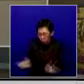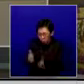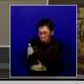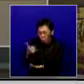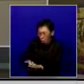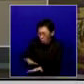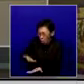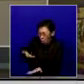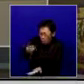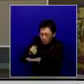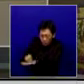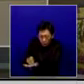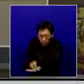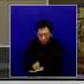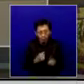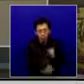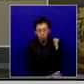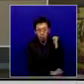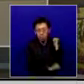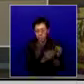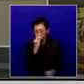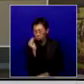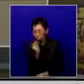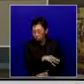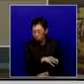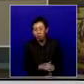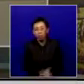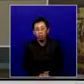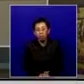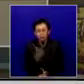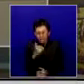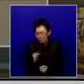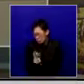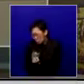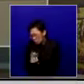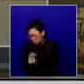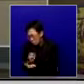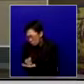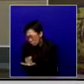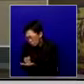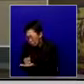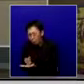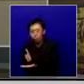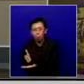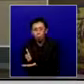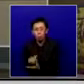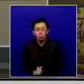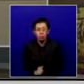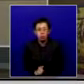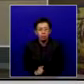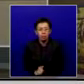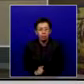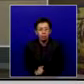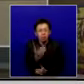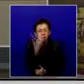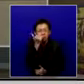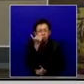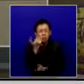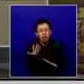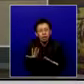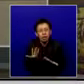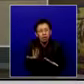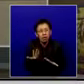ทอดทิ้งคนจนโอ้โหผูกพันเหลือเกินกับเจ้าสัวอุ้มดีเหลือเกินทำไมท่านถึง